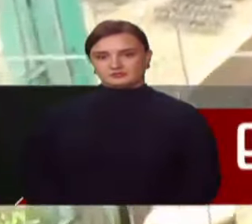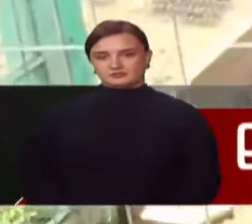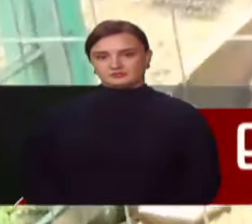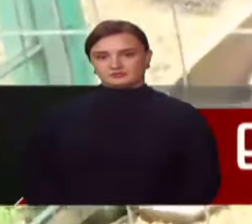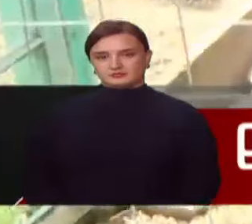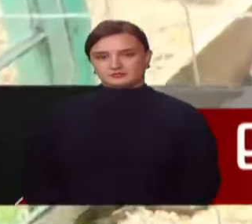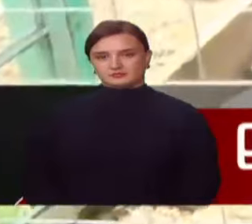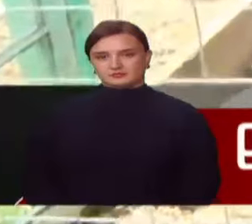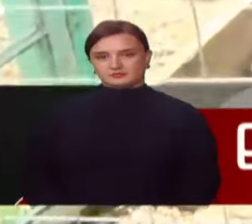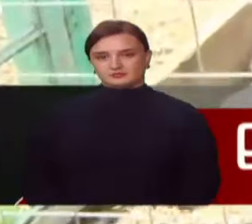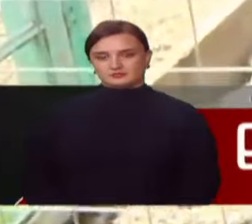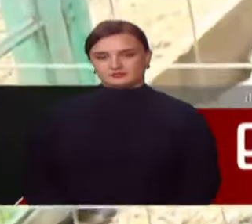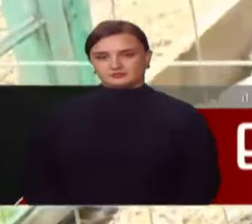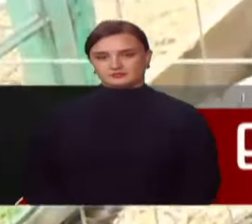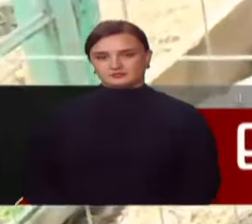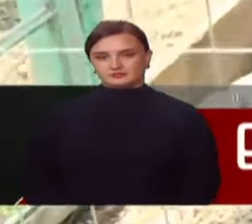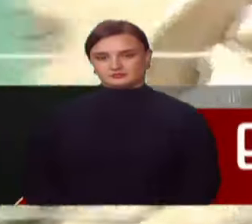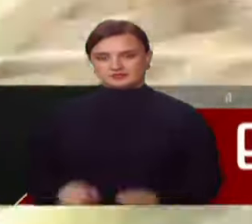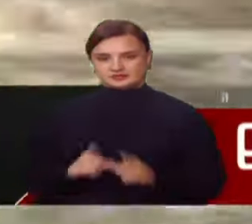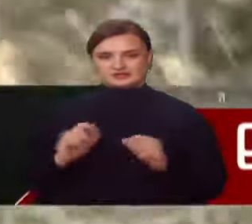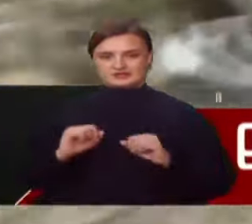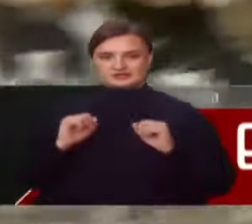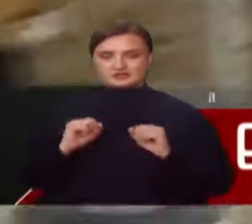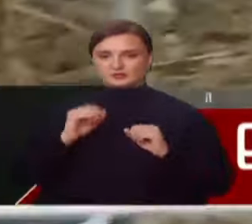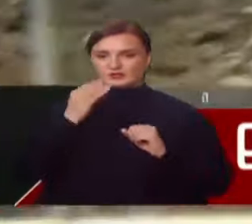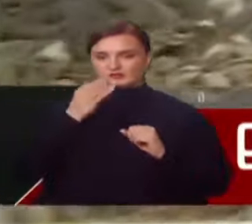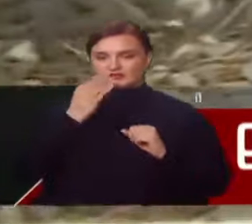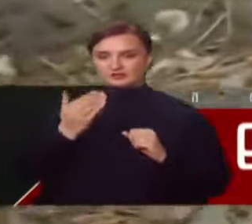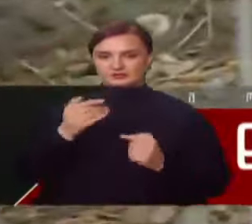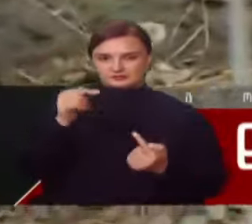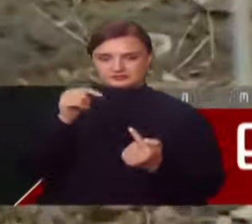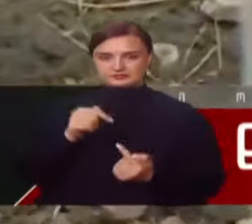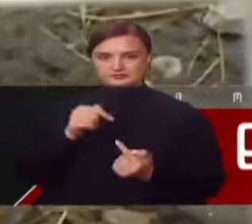ვცდილობ კვების რაციონის და მენიუს